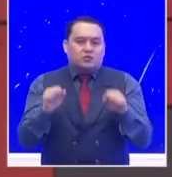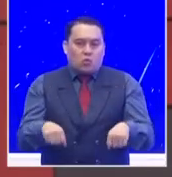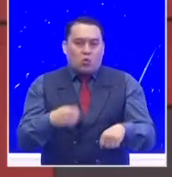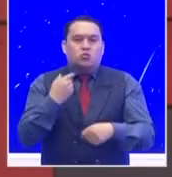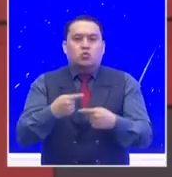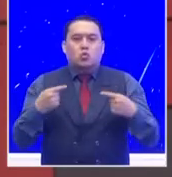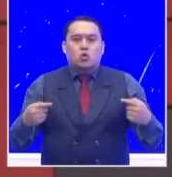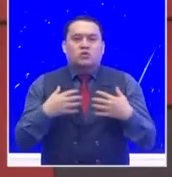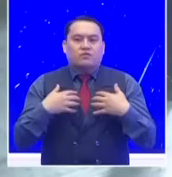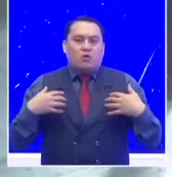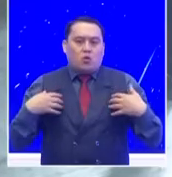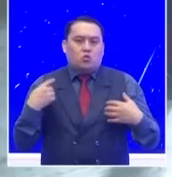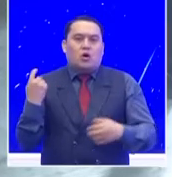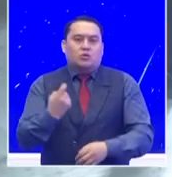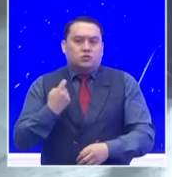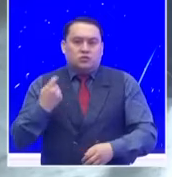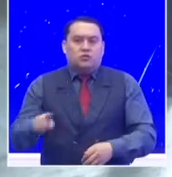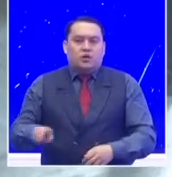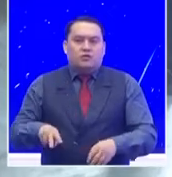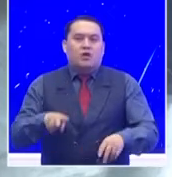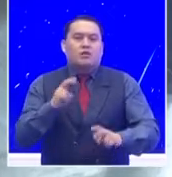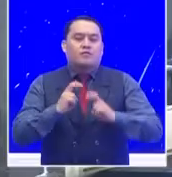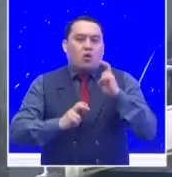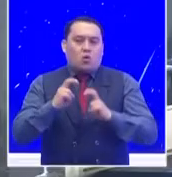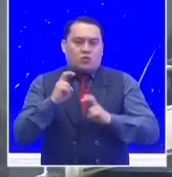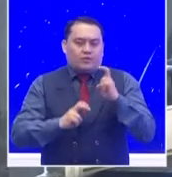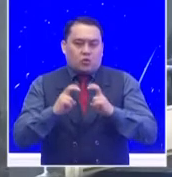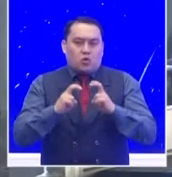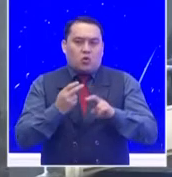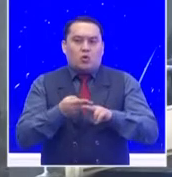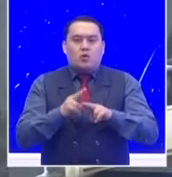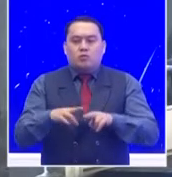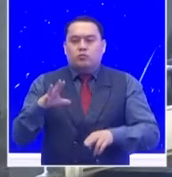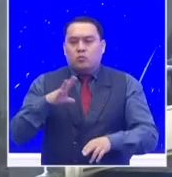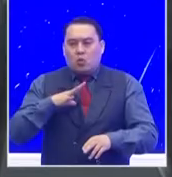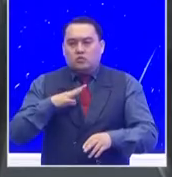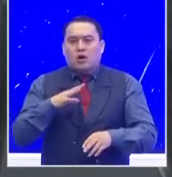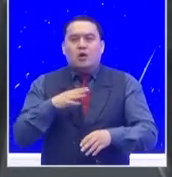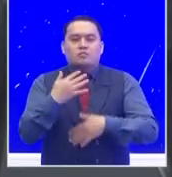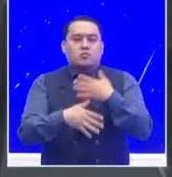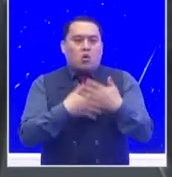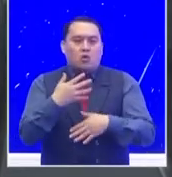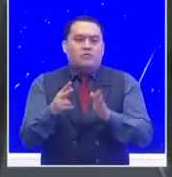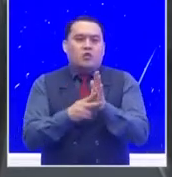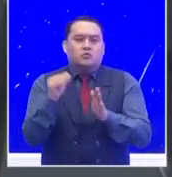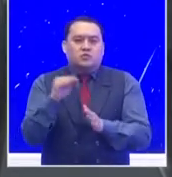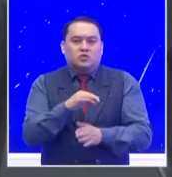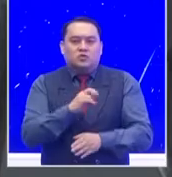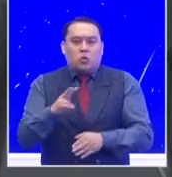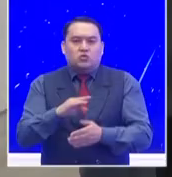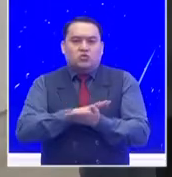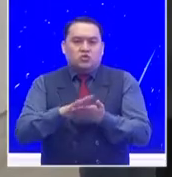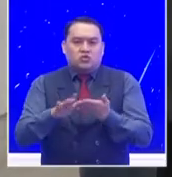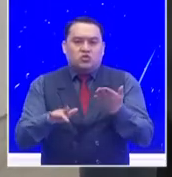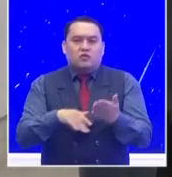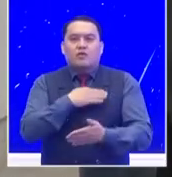и для других животноводов, делится директор мясокомбината «Империя Фуд». Мощность безотходного производства – 8 тысяч тонн чистого мяса